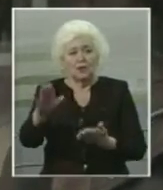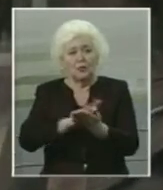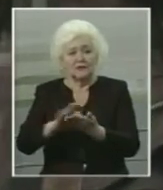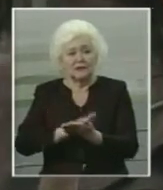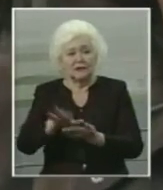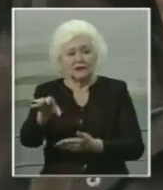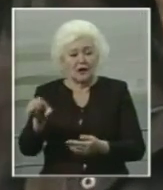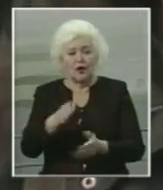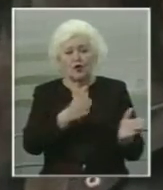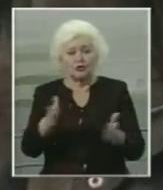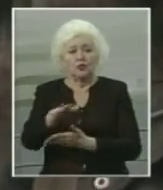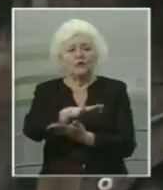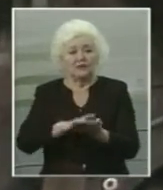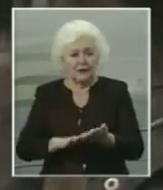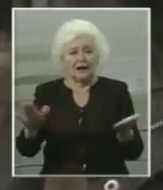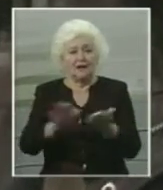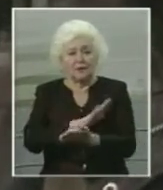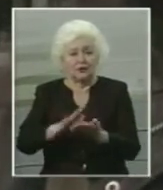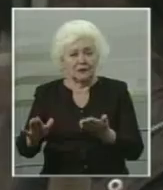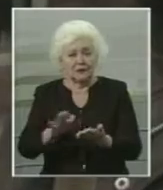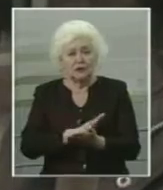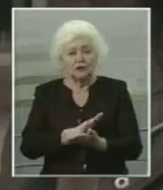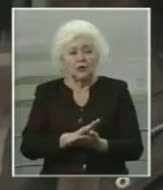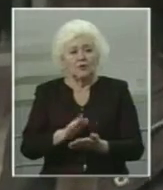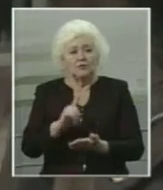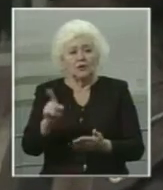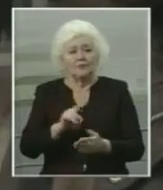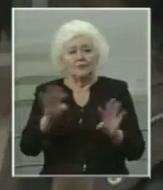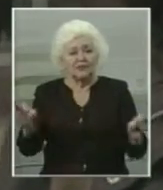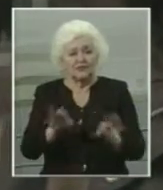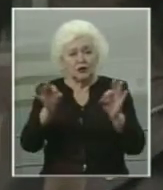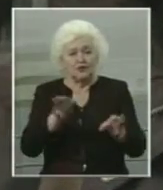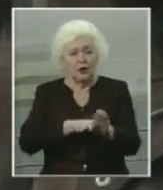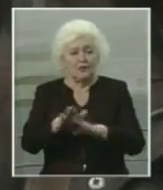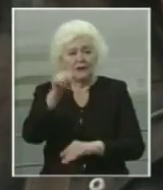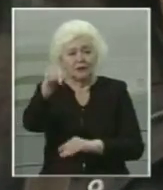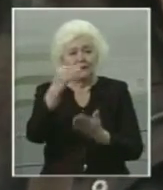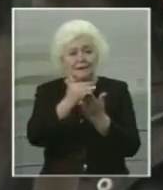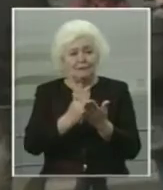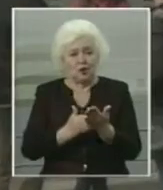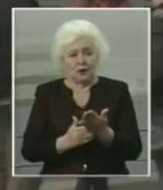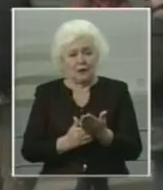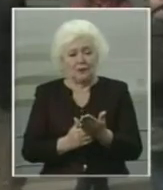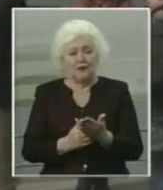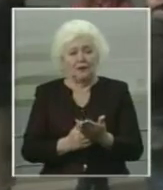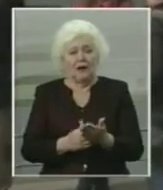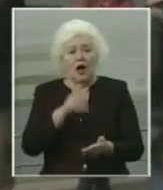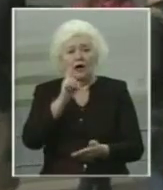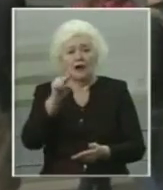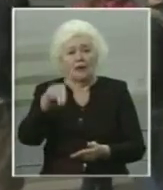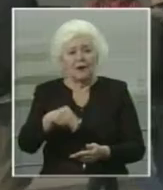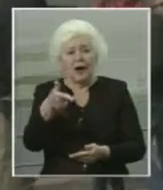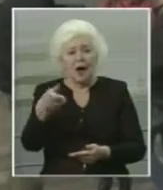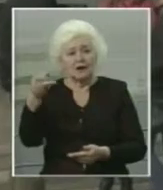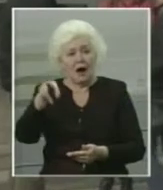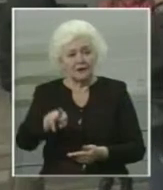тварин. Вони готові надалі безкоштовно, без зарплати, без нічого виконати цю програму для міста. Комунальне підприємство